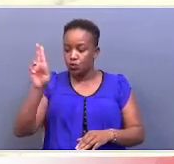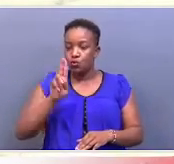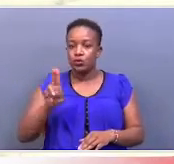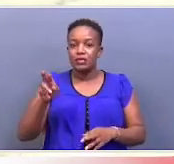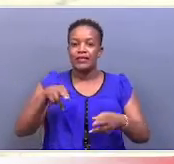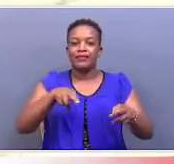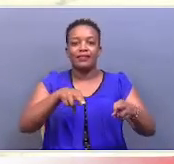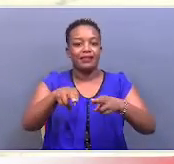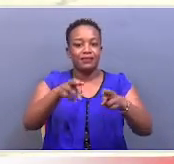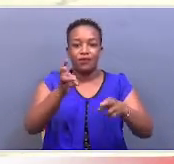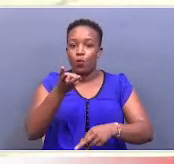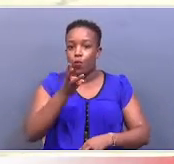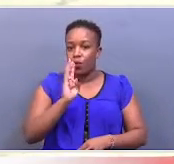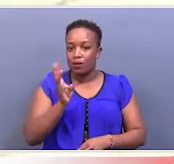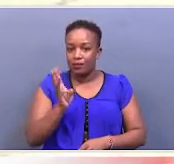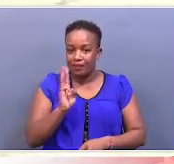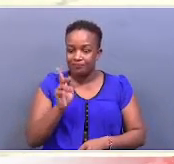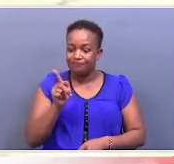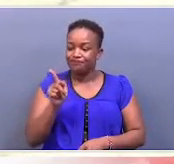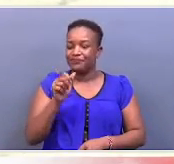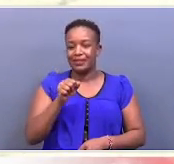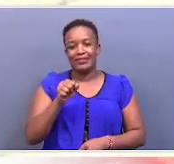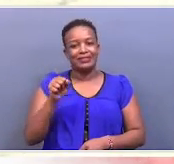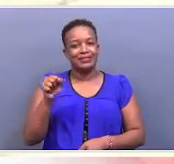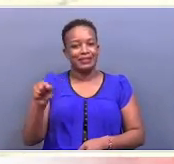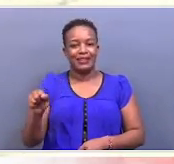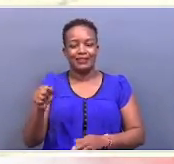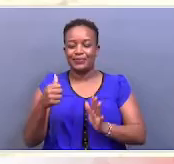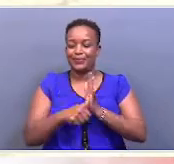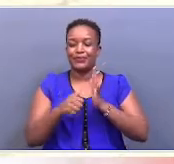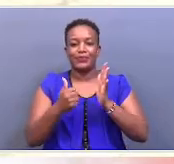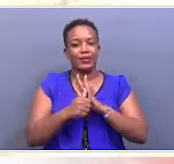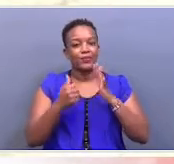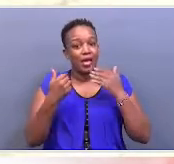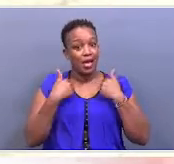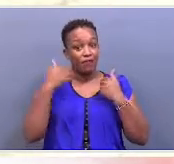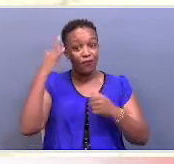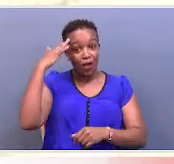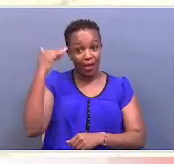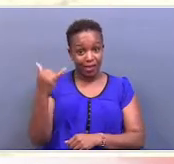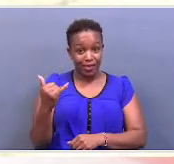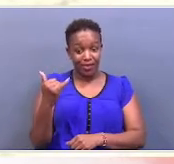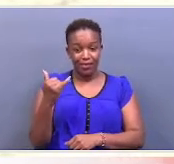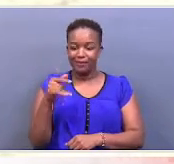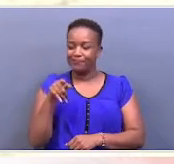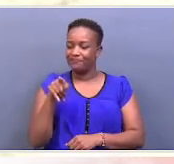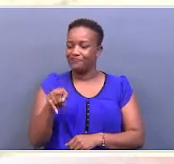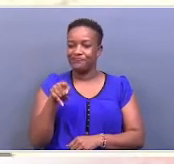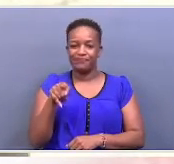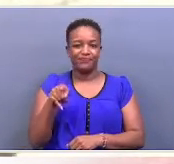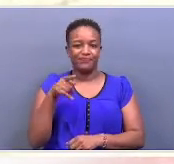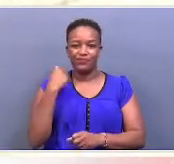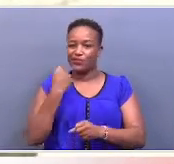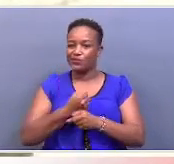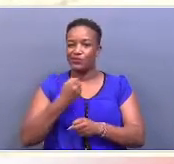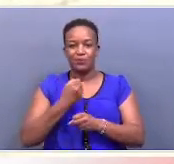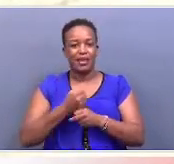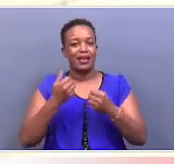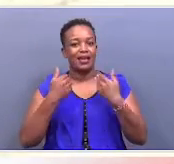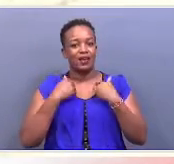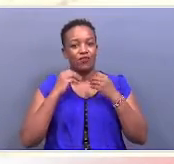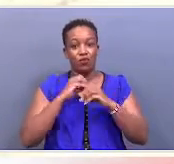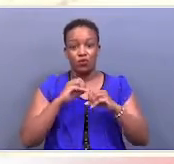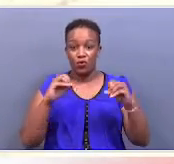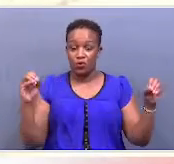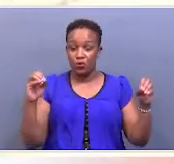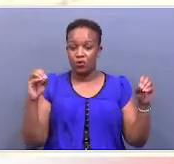moto. Hata wewe, hiko na tabu sababu, hata hakuna kashi huko, kulikuwa kuna saidika na unawale